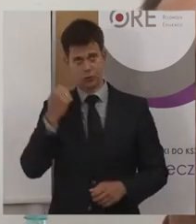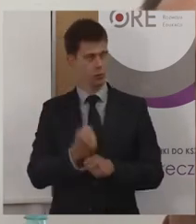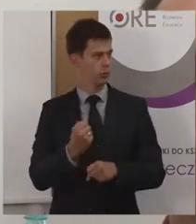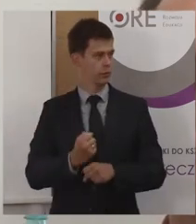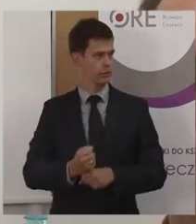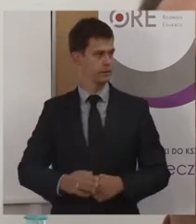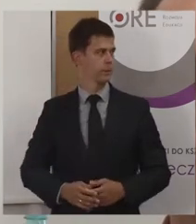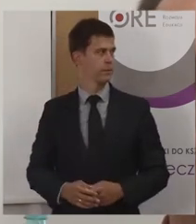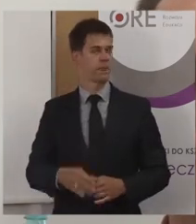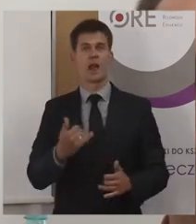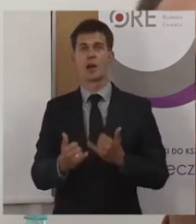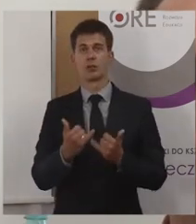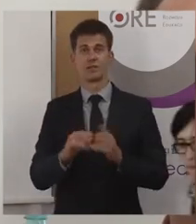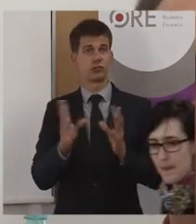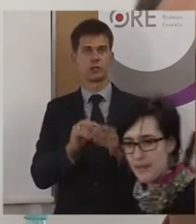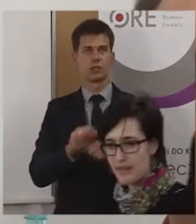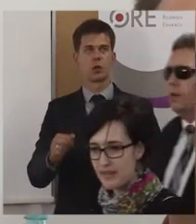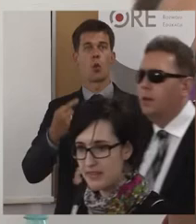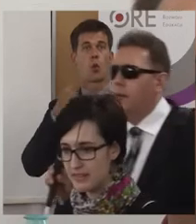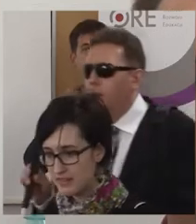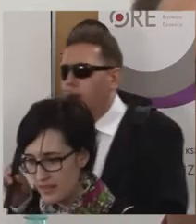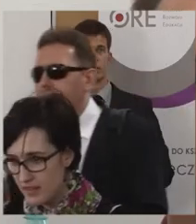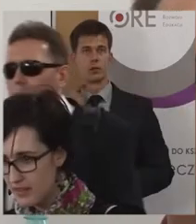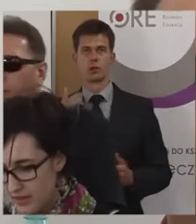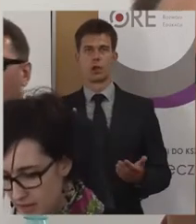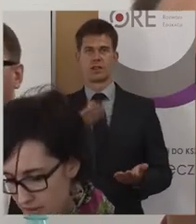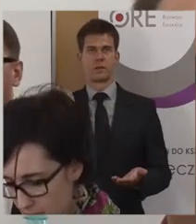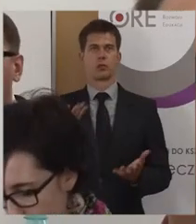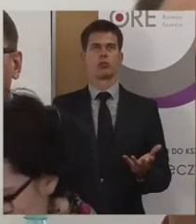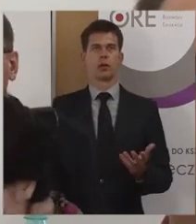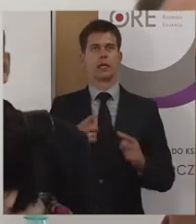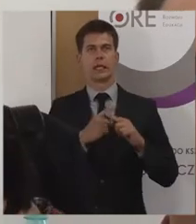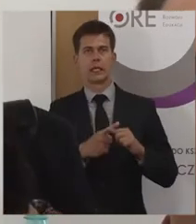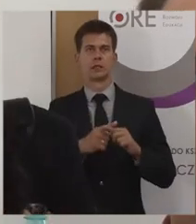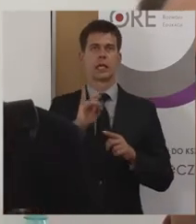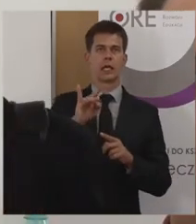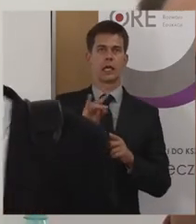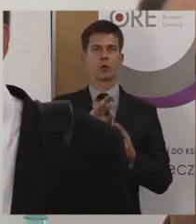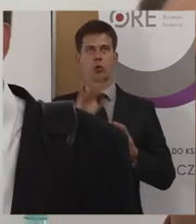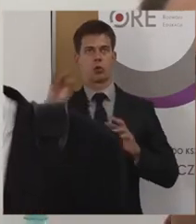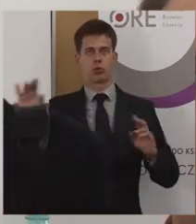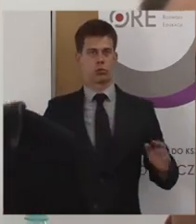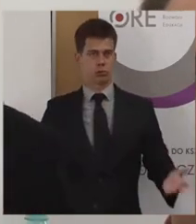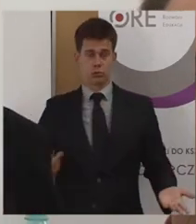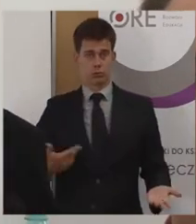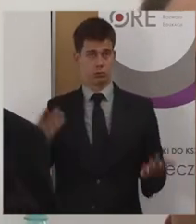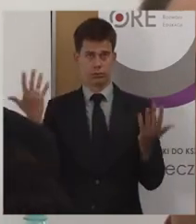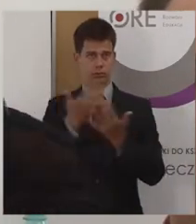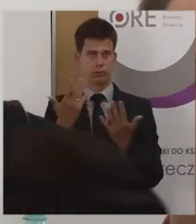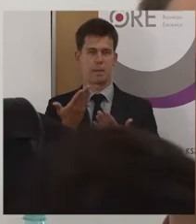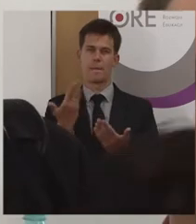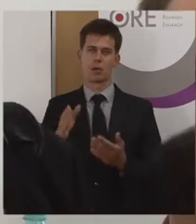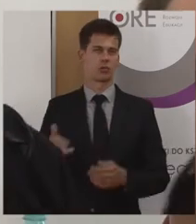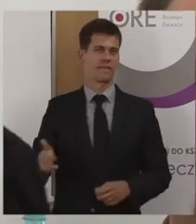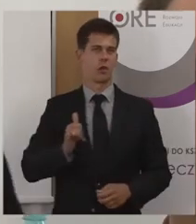prezentowana głosowo, no to ja nie mogę zapauzować, ja nie mogę zatrzymać, prawda? Nie wiem, co będzie dalej. Także tutaj jest to bardzo